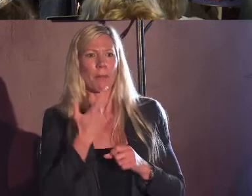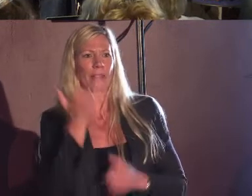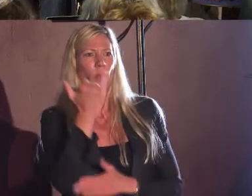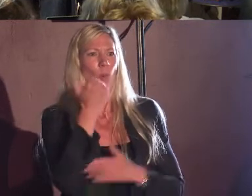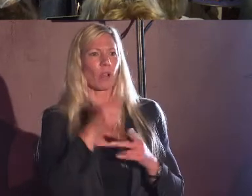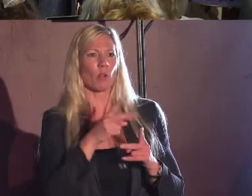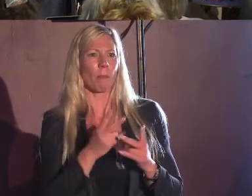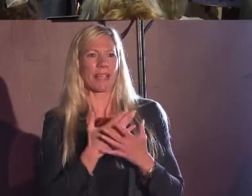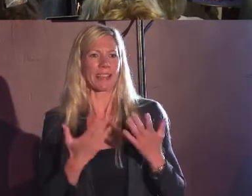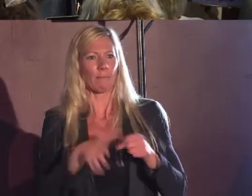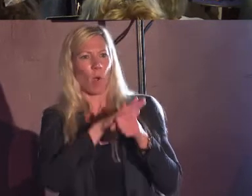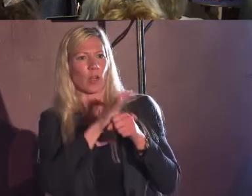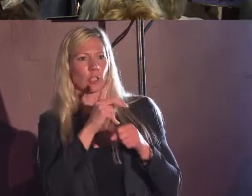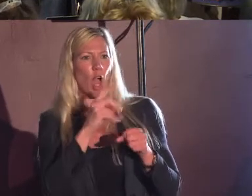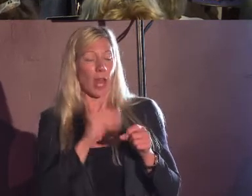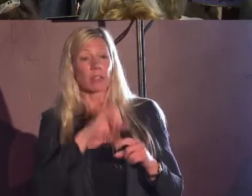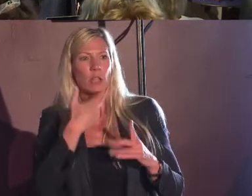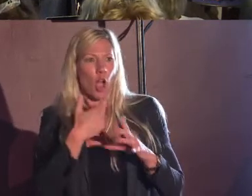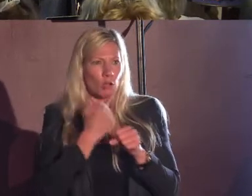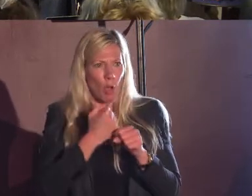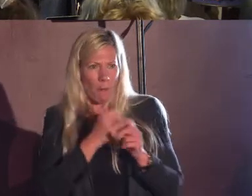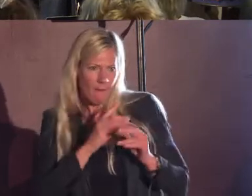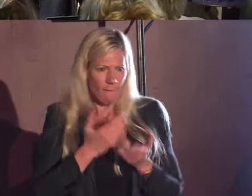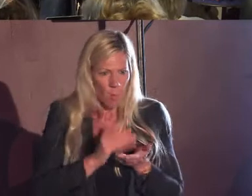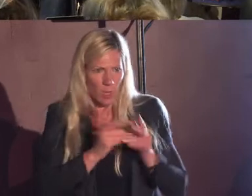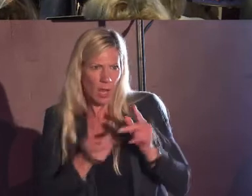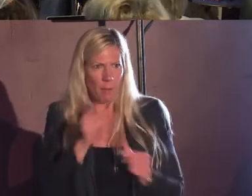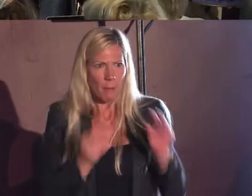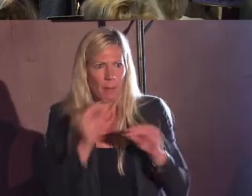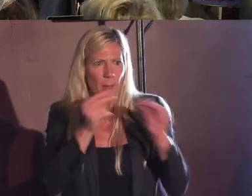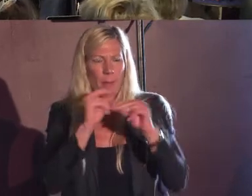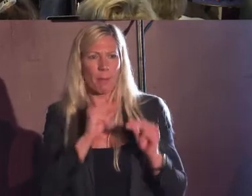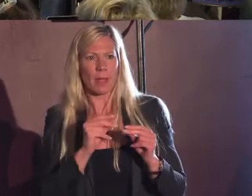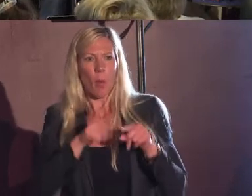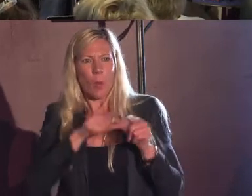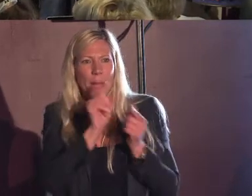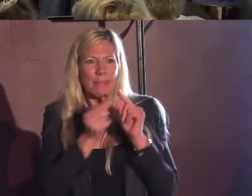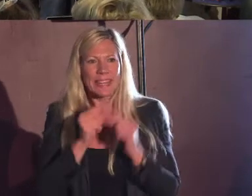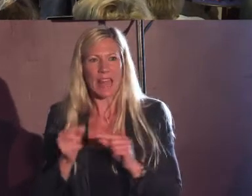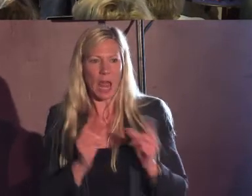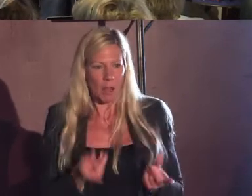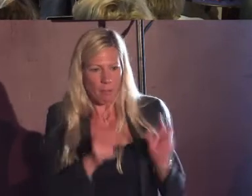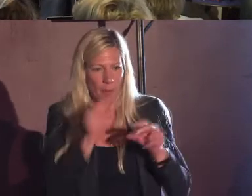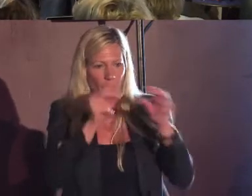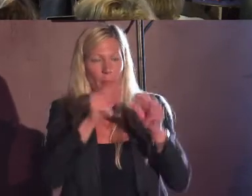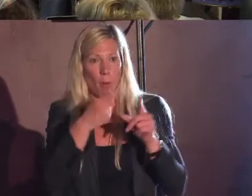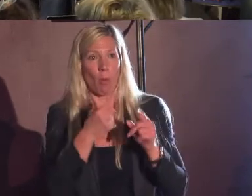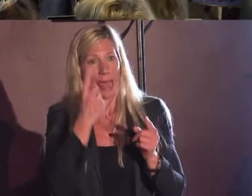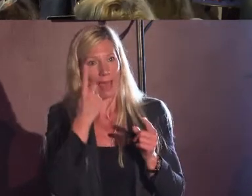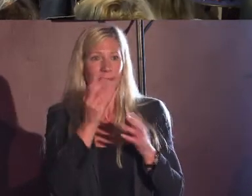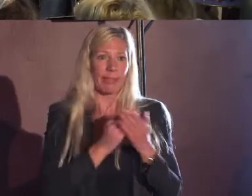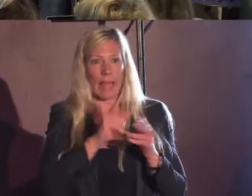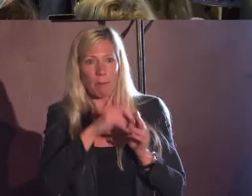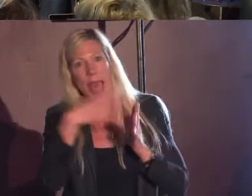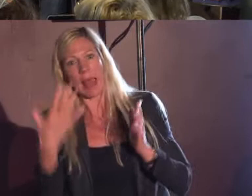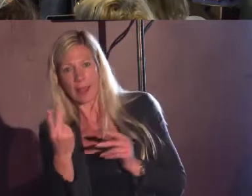fullskala. Och så jobbar man sig fram och så hittar man liksom de bitarna som kanske passar ihop. Och den ena delen leder till den andra. Så kommer man liksom framåt, och